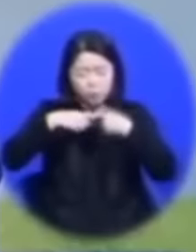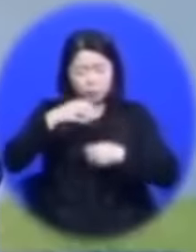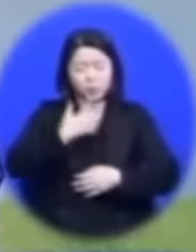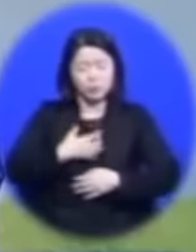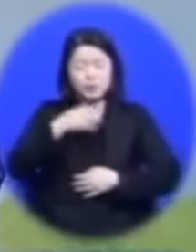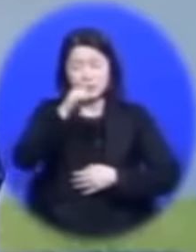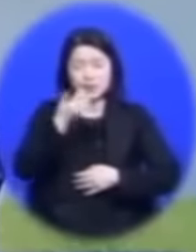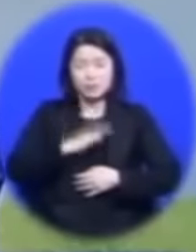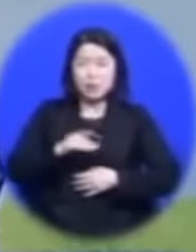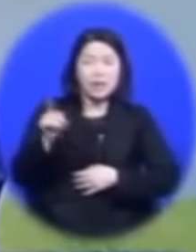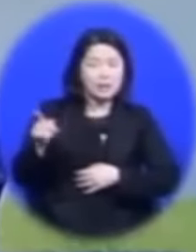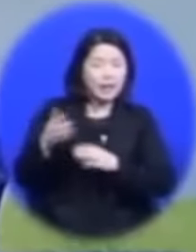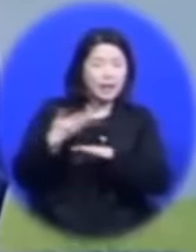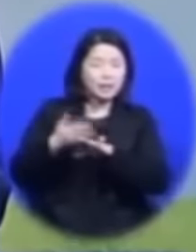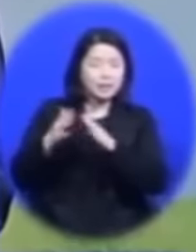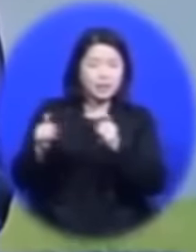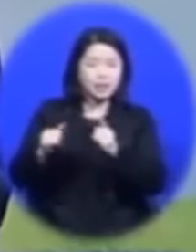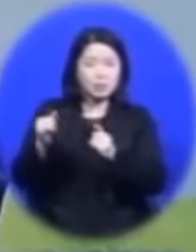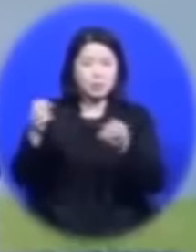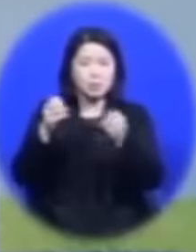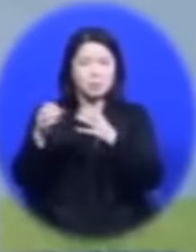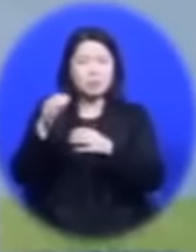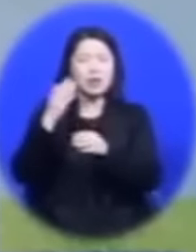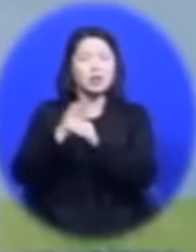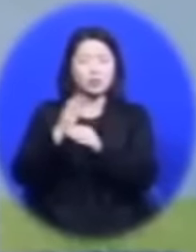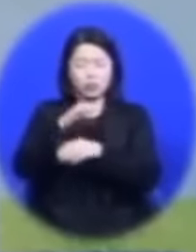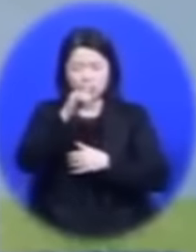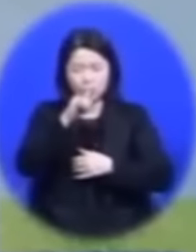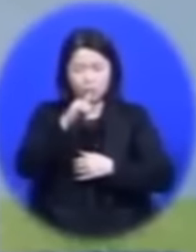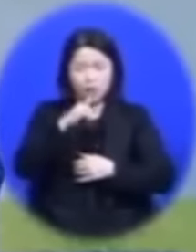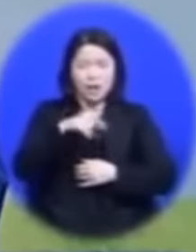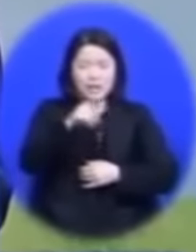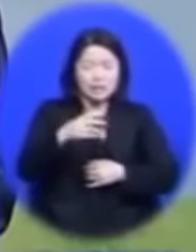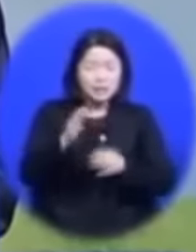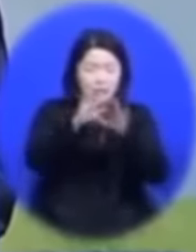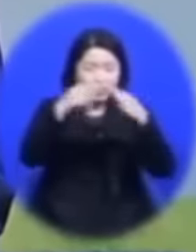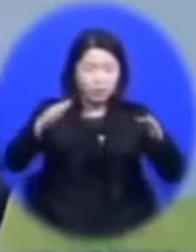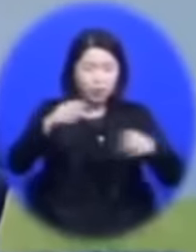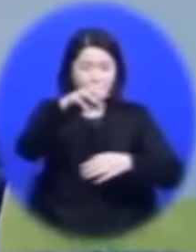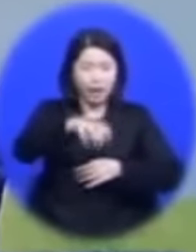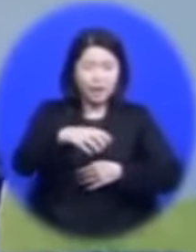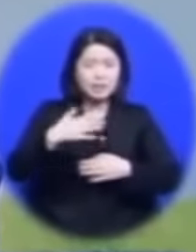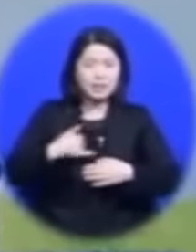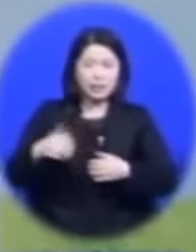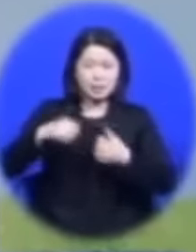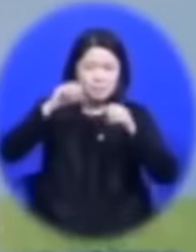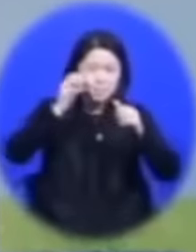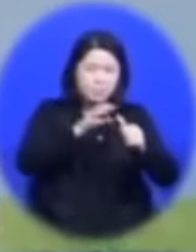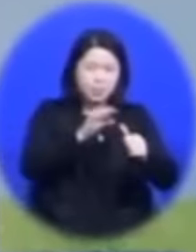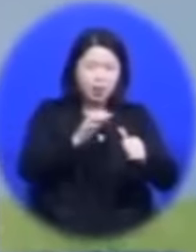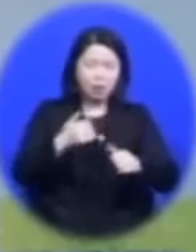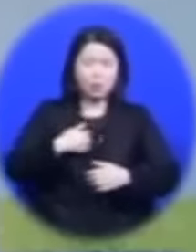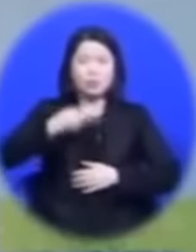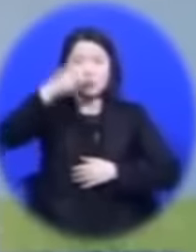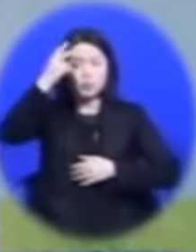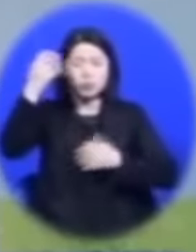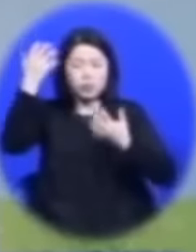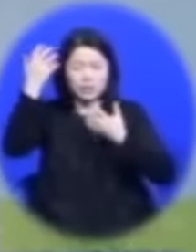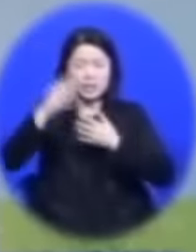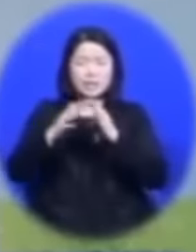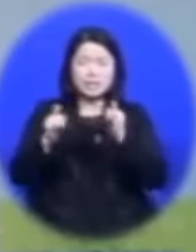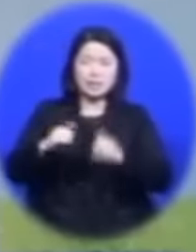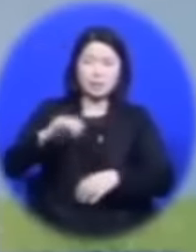그들에게는 말거리가 되었습니다. 성문에 앉아있는 자들이 나를 비난하고 술에 취한 자들이 나를 두고서 빈정거리는 노래를